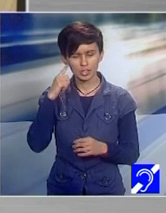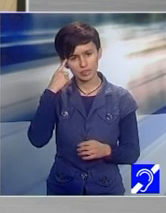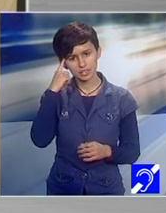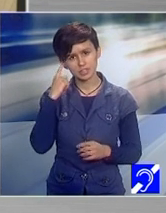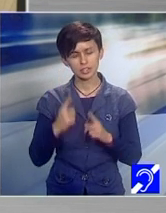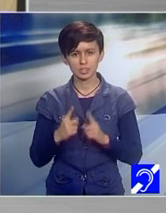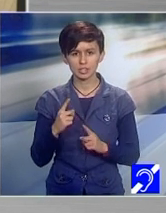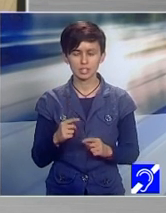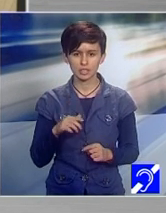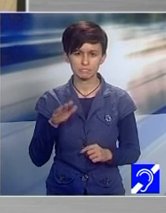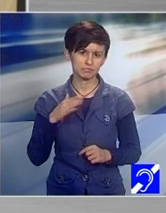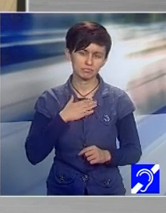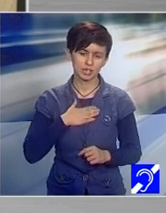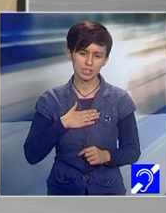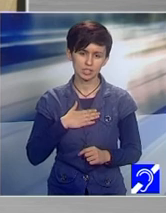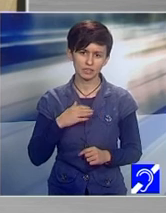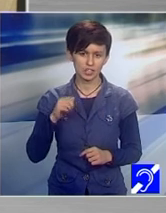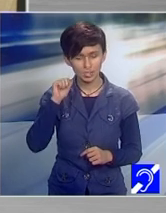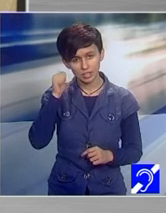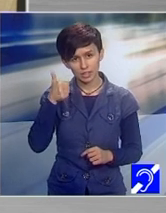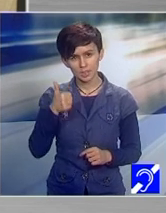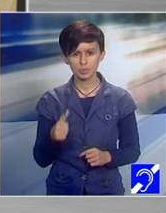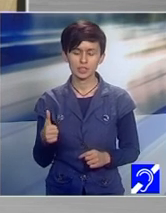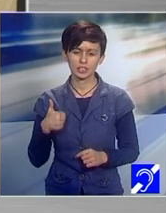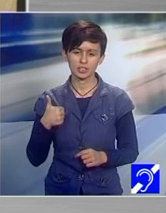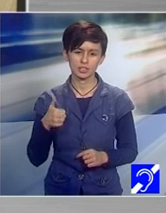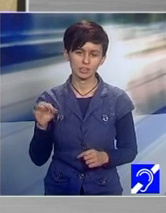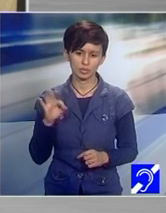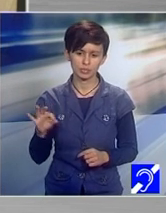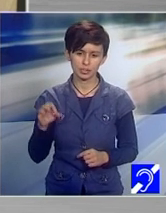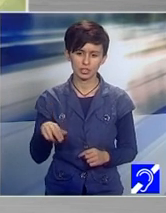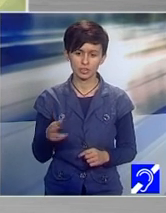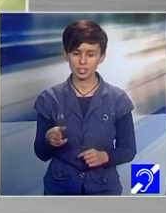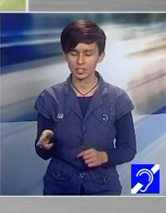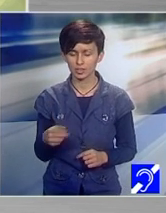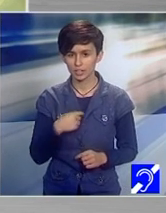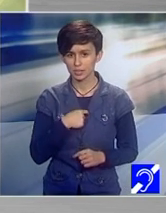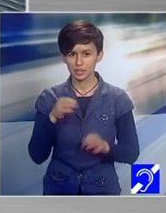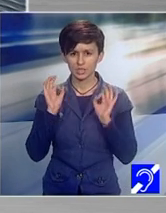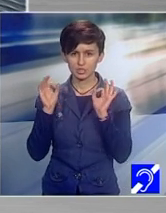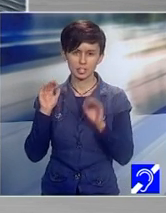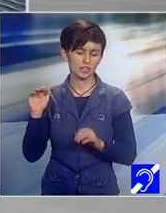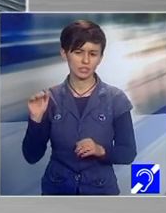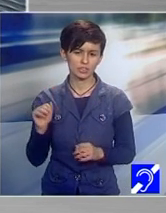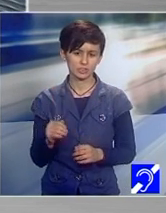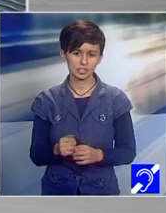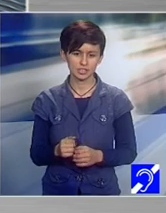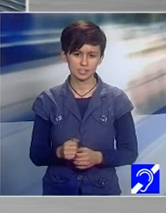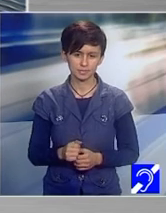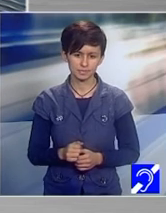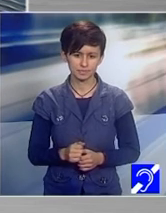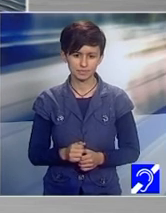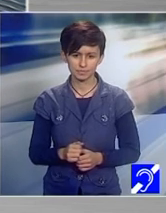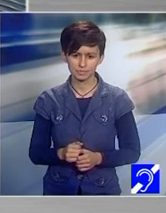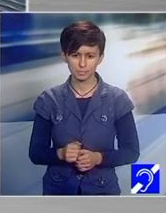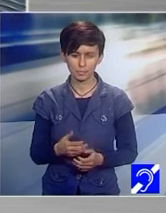mâine un milion de euro, i-ați putea folosi sau ce ați face cu ei? Mi-ar trebui acum,